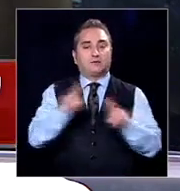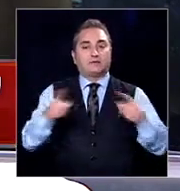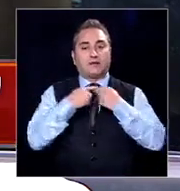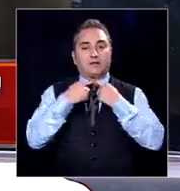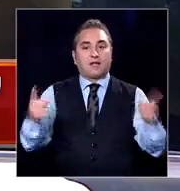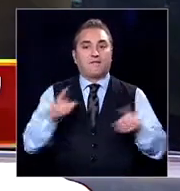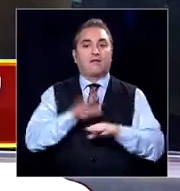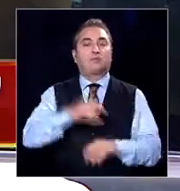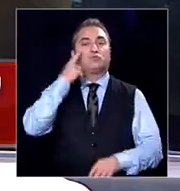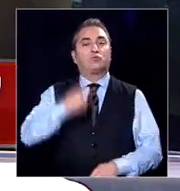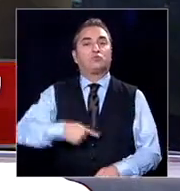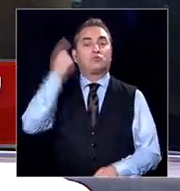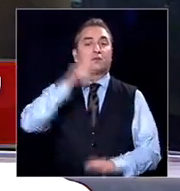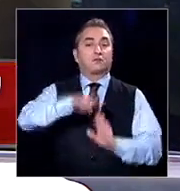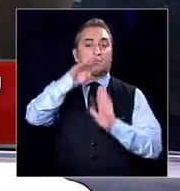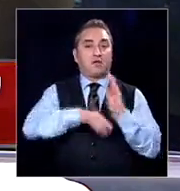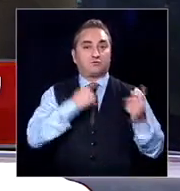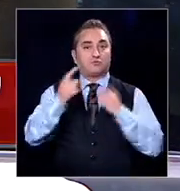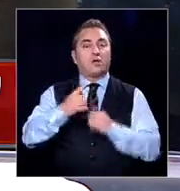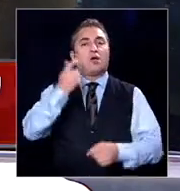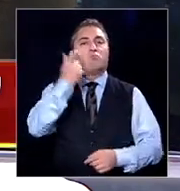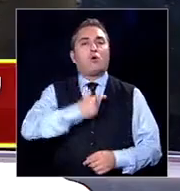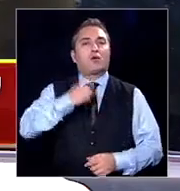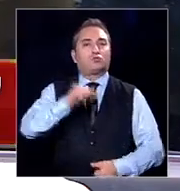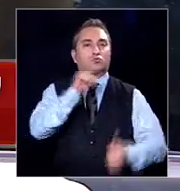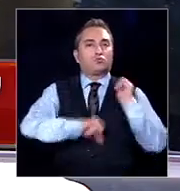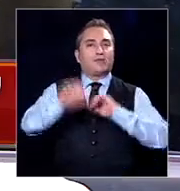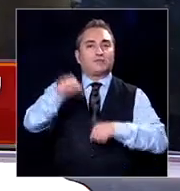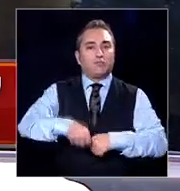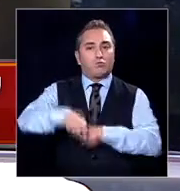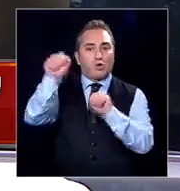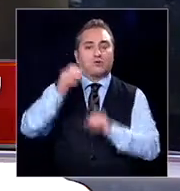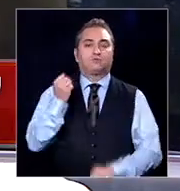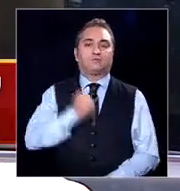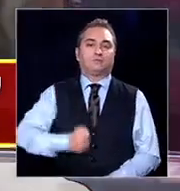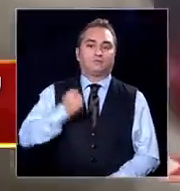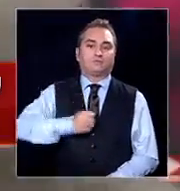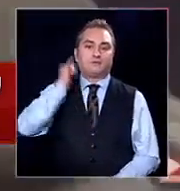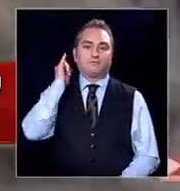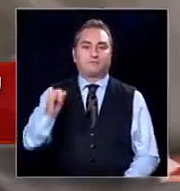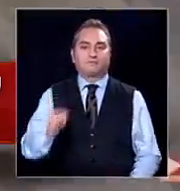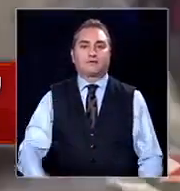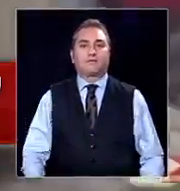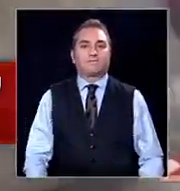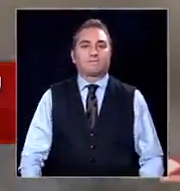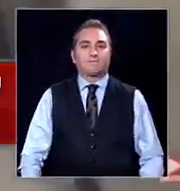başlıklarını değerlendiren Cumhurbaşkanı Erdoğan, Boğaziçi Üniversitesi'ndeki protesto gösterilerine de sert çıktı.